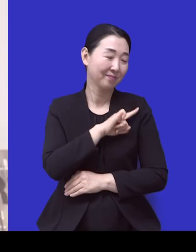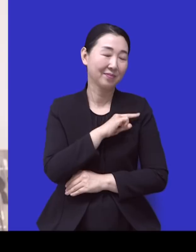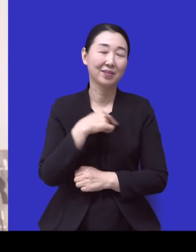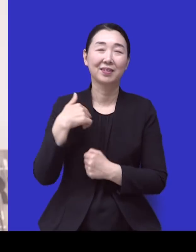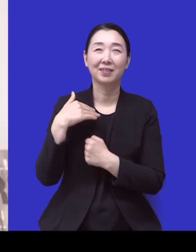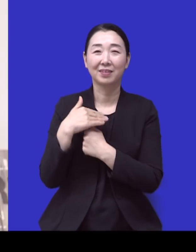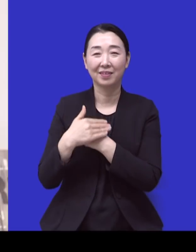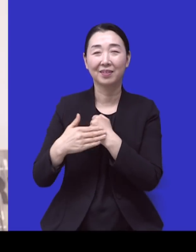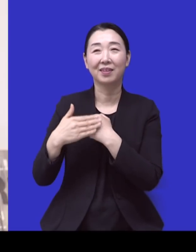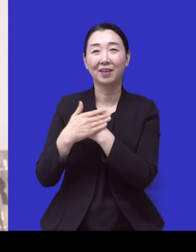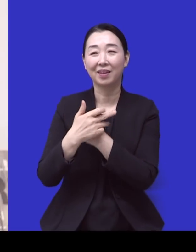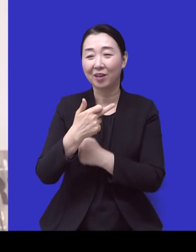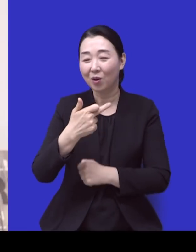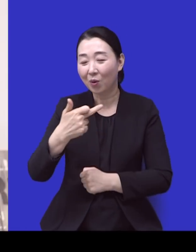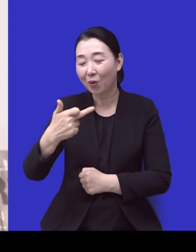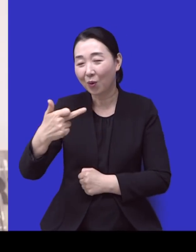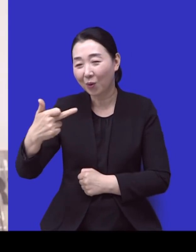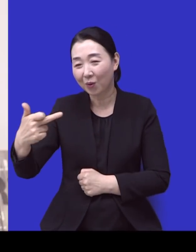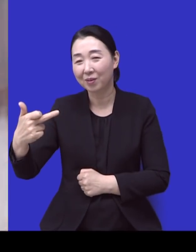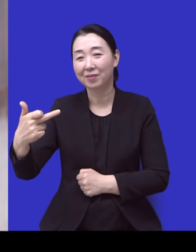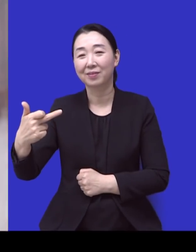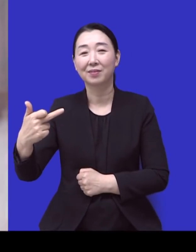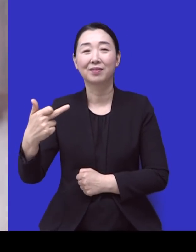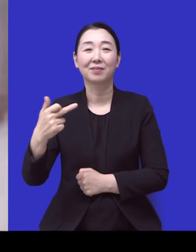가장 큰 은혜